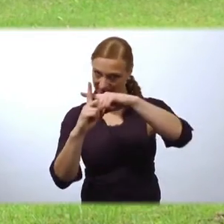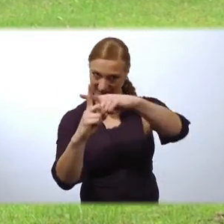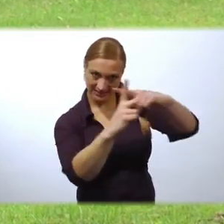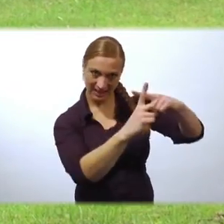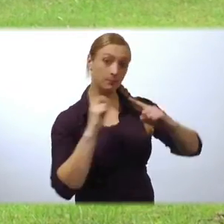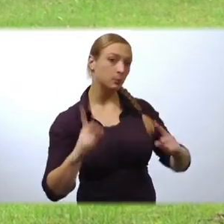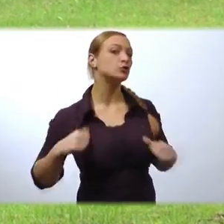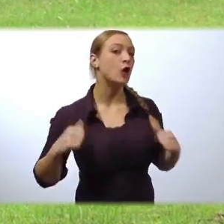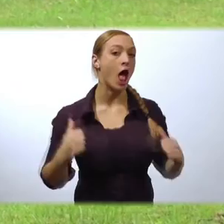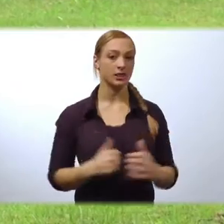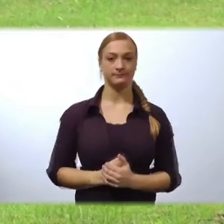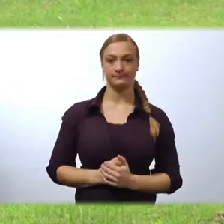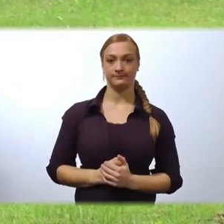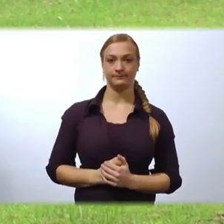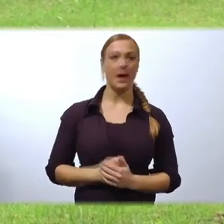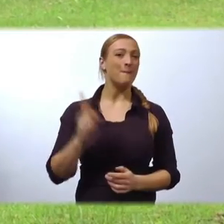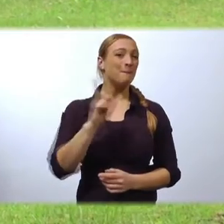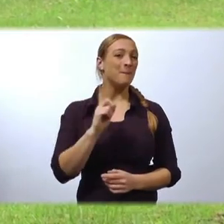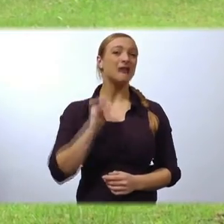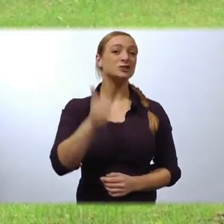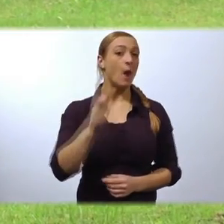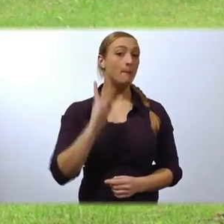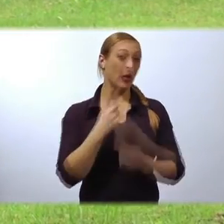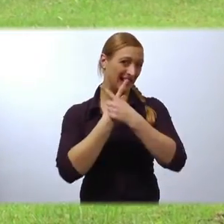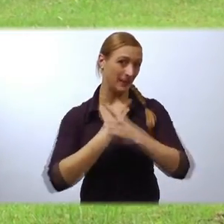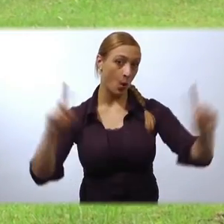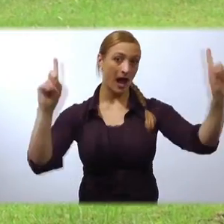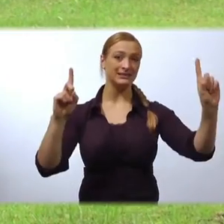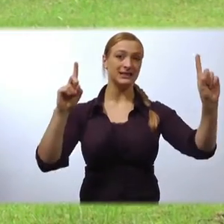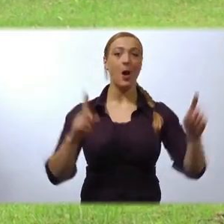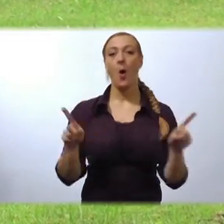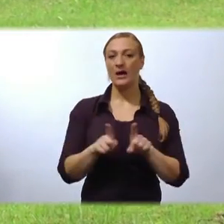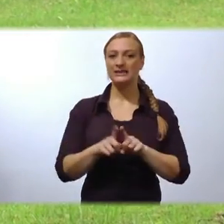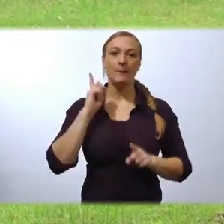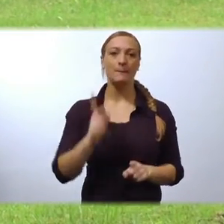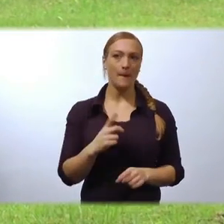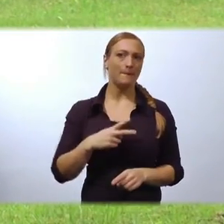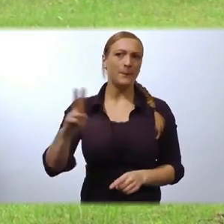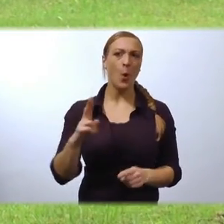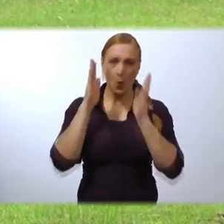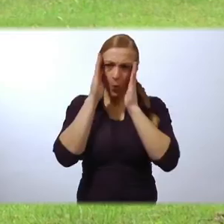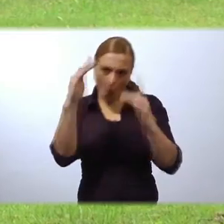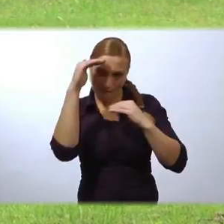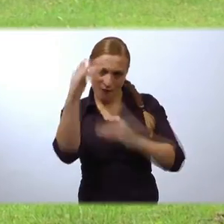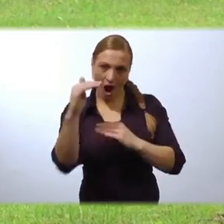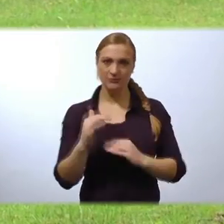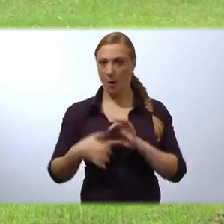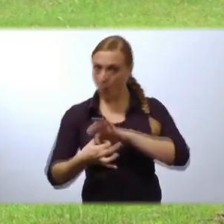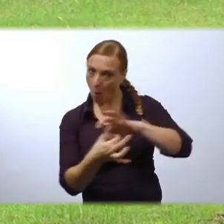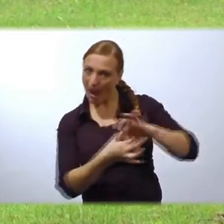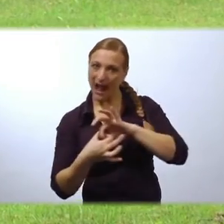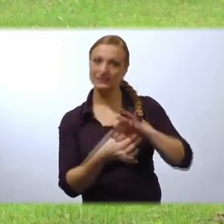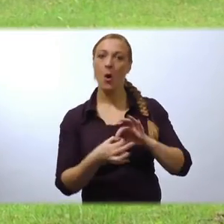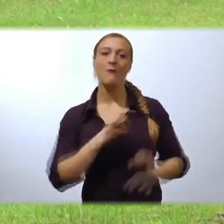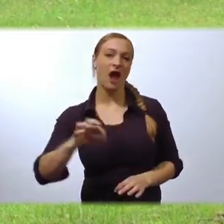très forte qu'il fallait miser sur la jeunesse, non seulement pour démocratiser l'Allemagne, mais aussi pour établir la